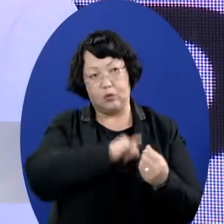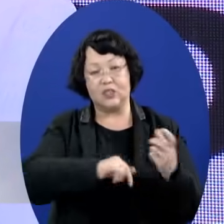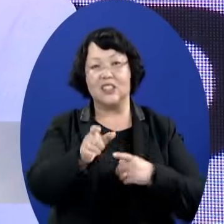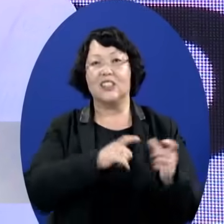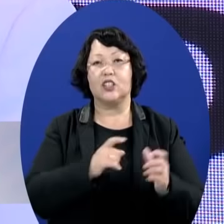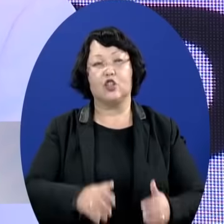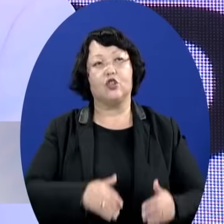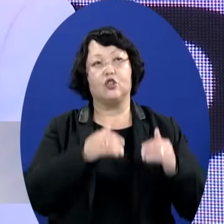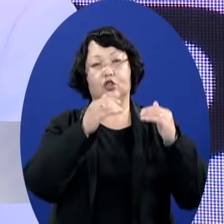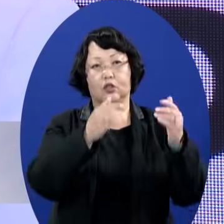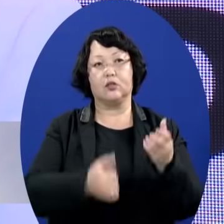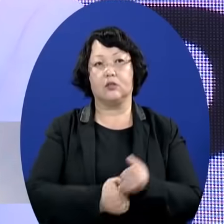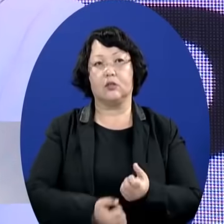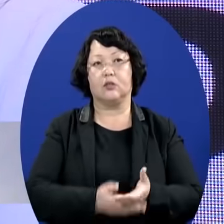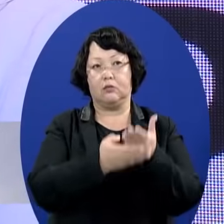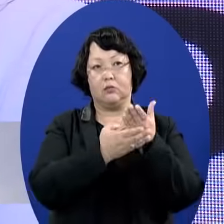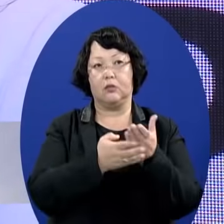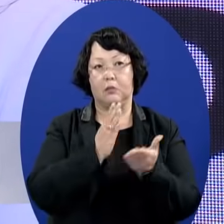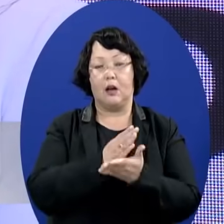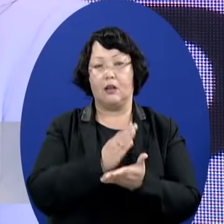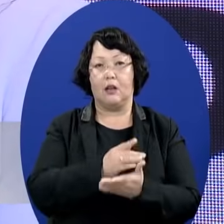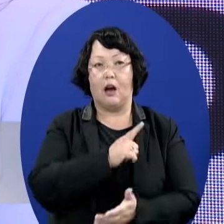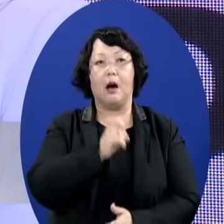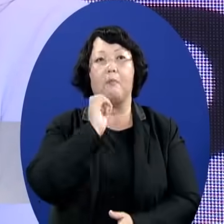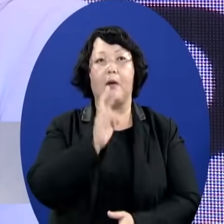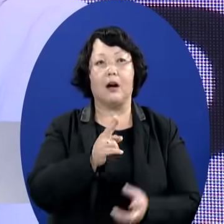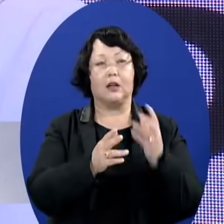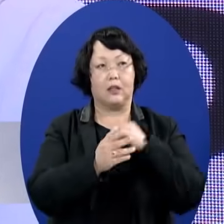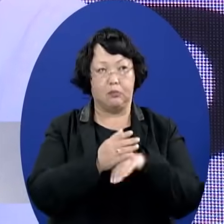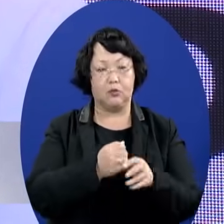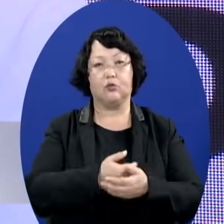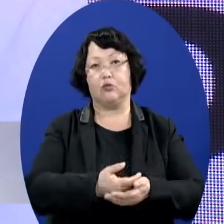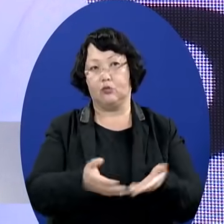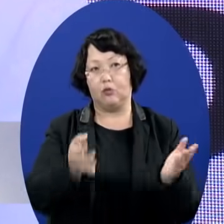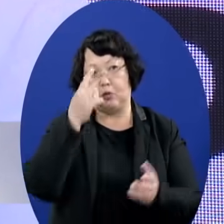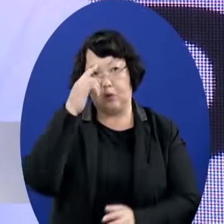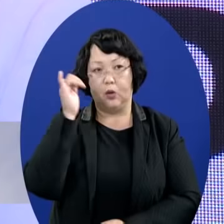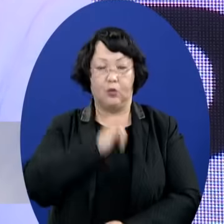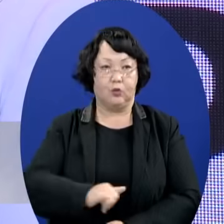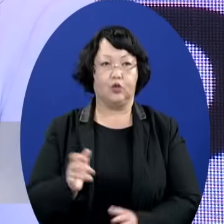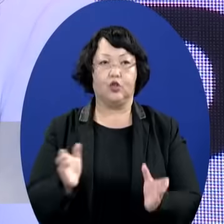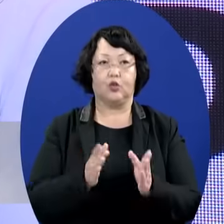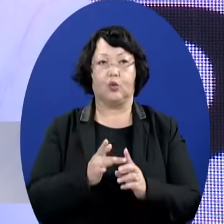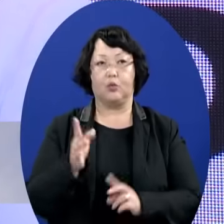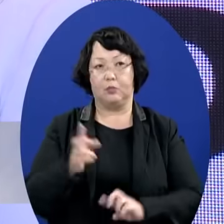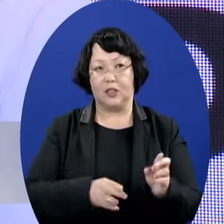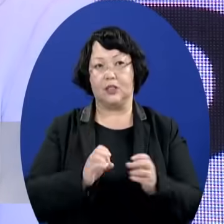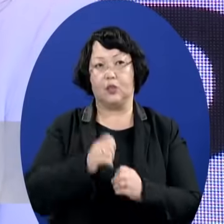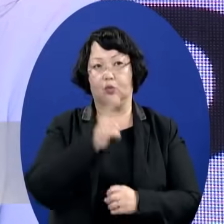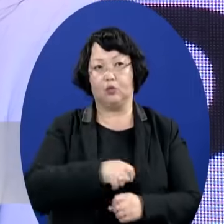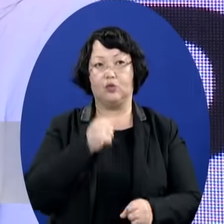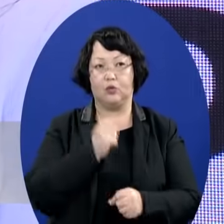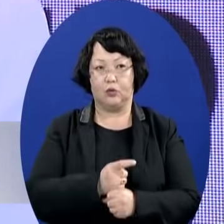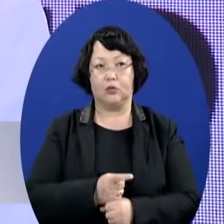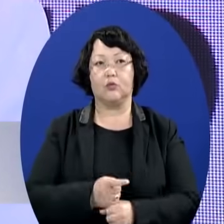хөгжилд хувь нэмрээ оруулж байгаа гэж одоо Хаан банкар дамжуулан эдгээр хөрөнгө оруулалтыг Монголын жижиг дунд бизнес эрхлэгчдэд зориулж